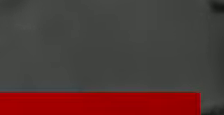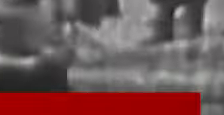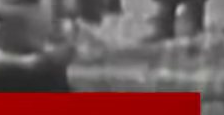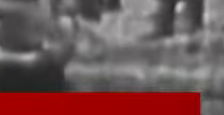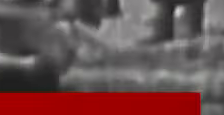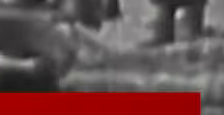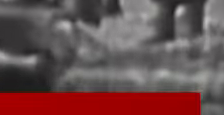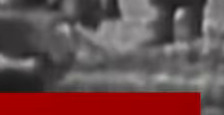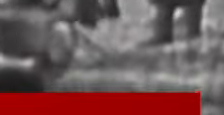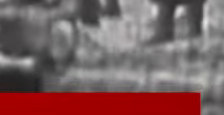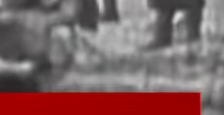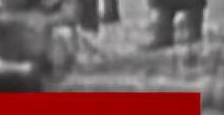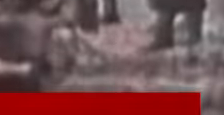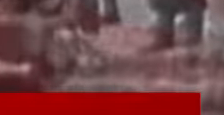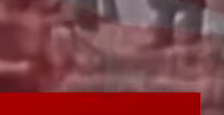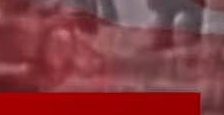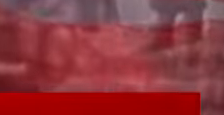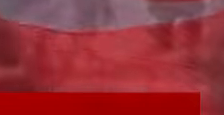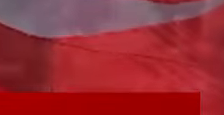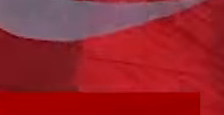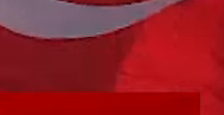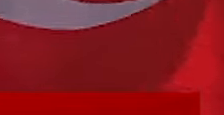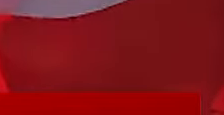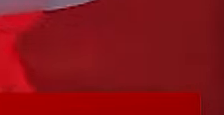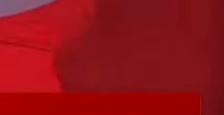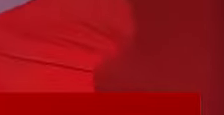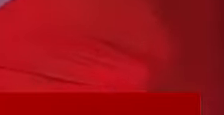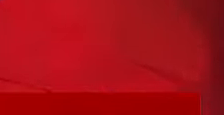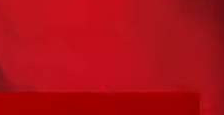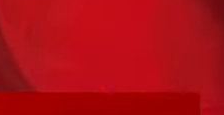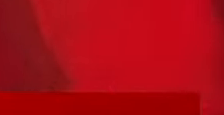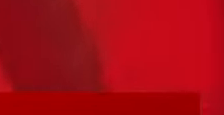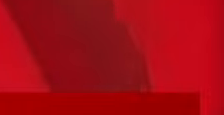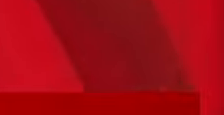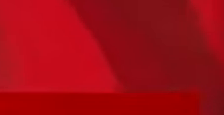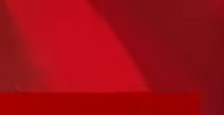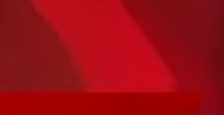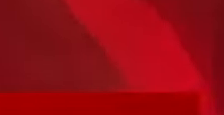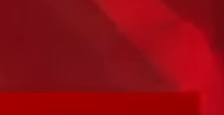hilal ve yıldızın, parla beyaz ve kırmızı.